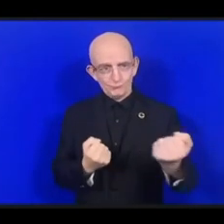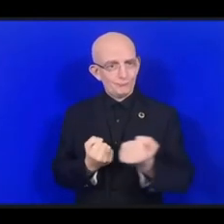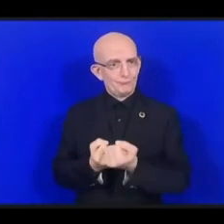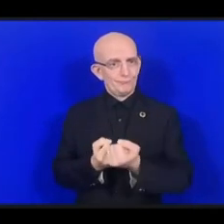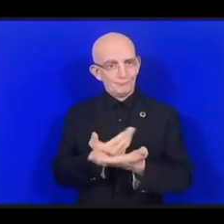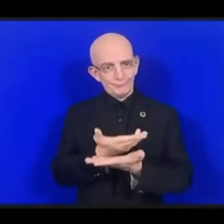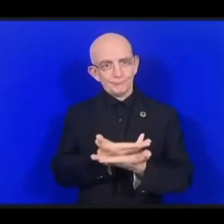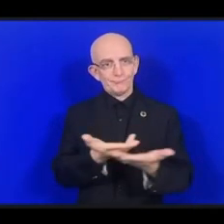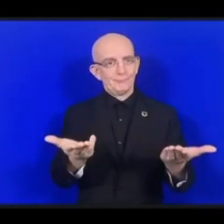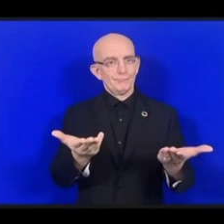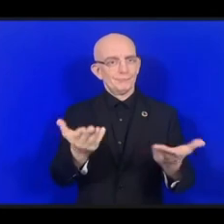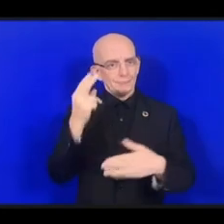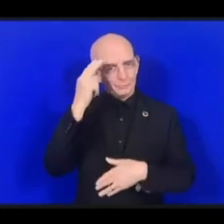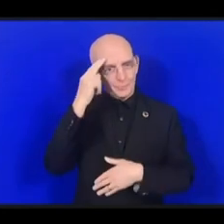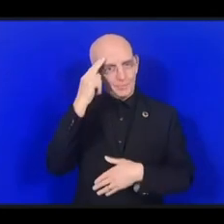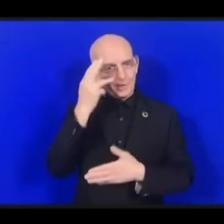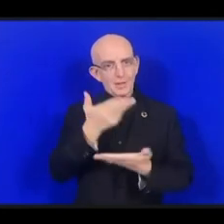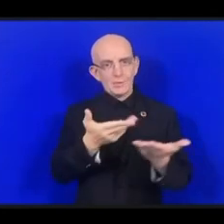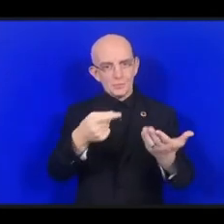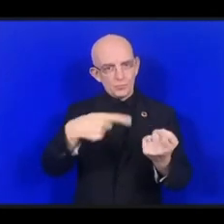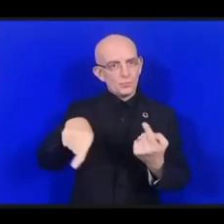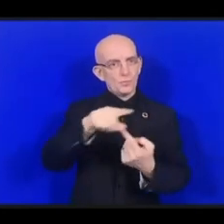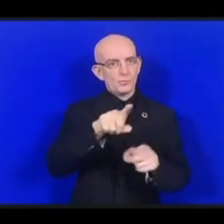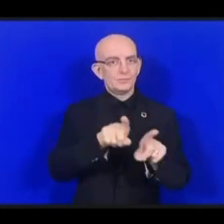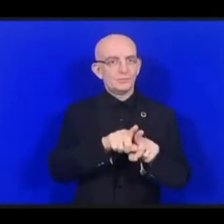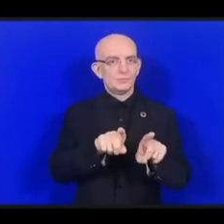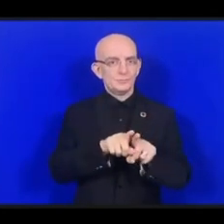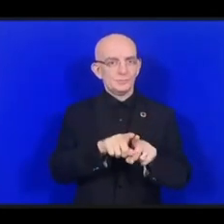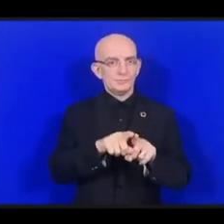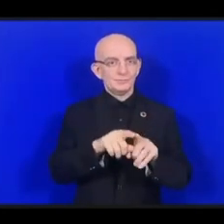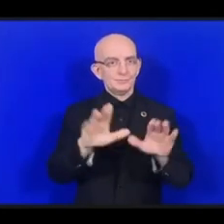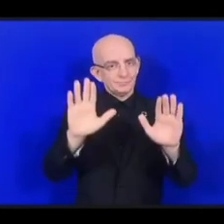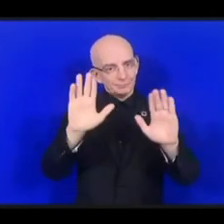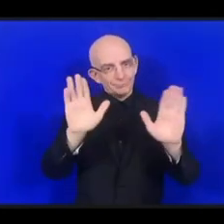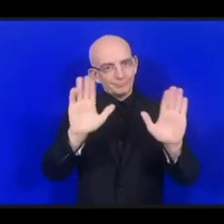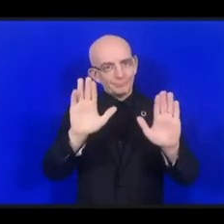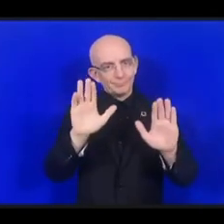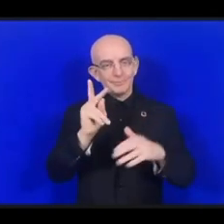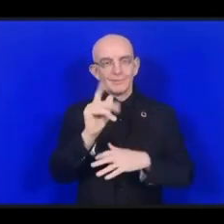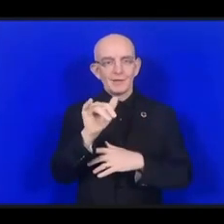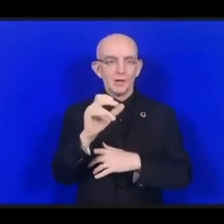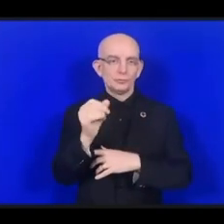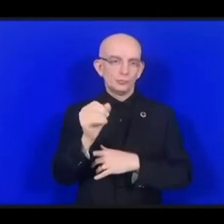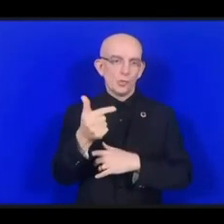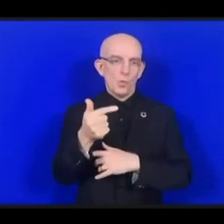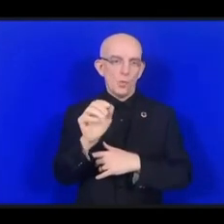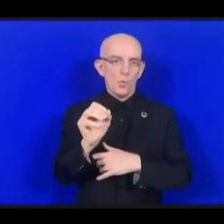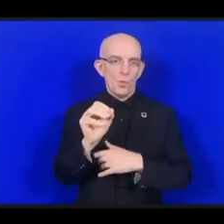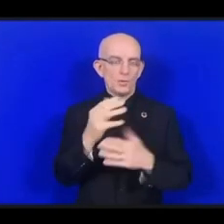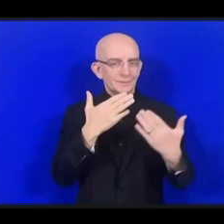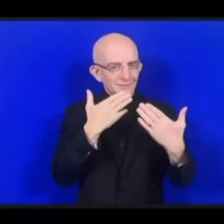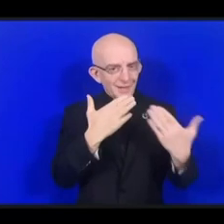revoir Kyoto voyons-nous et je vous donne rendez-vous à Riad l'année